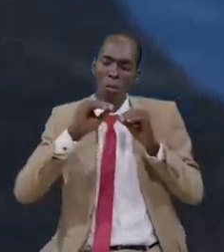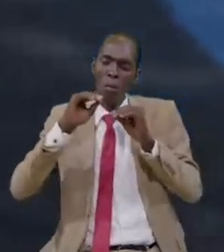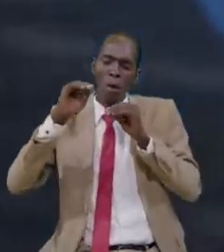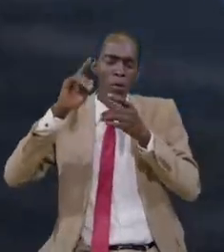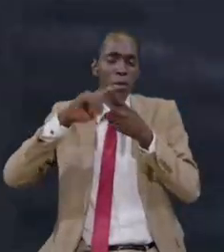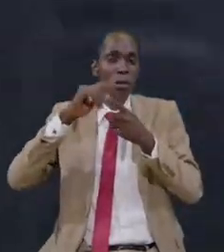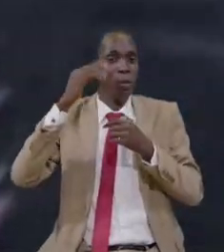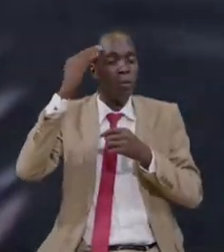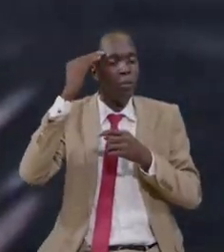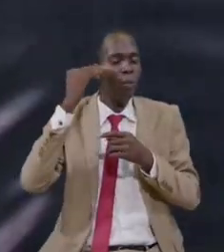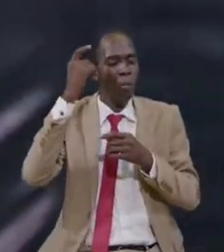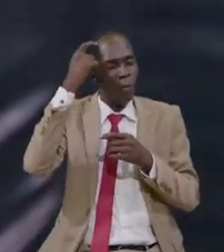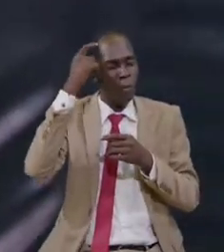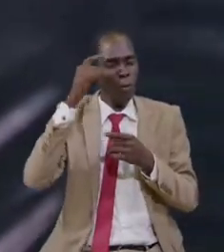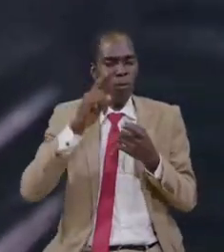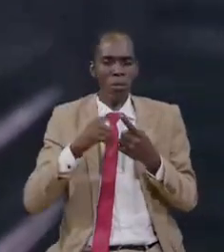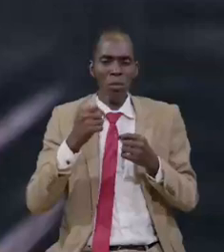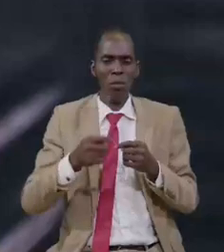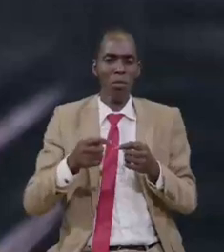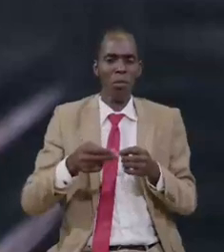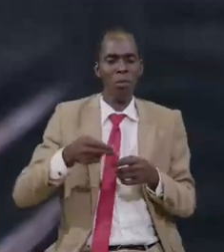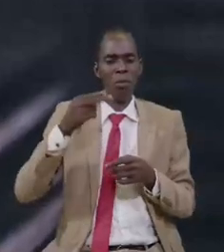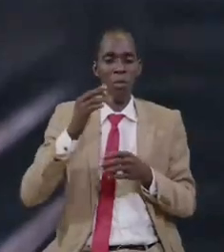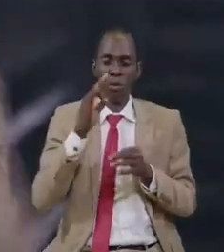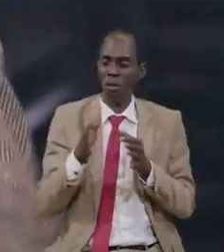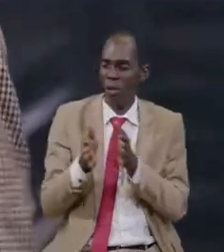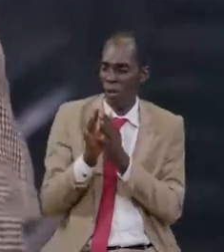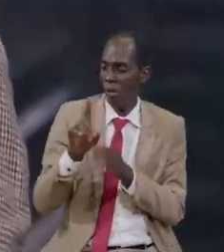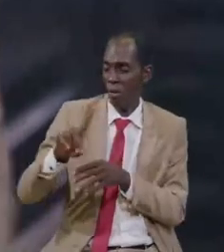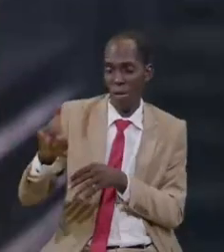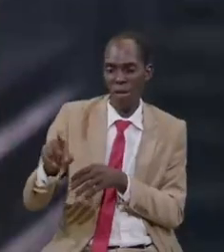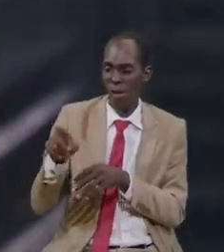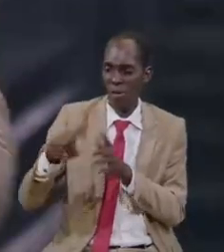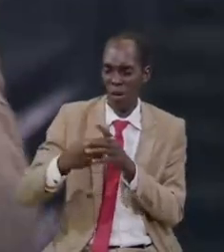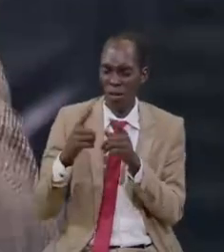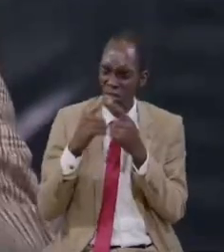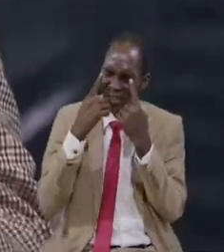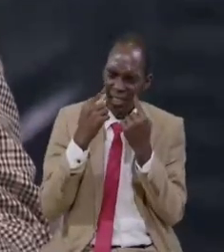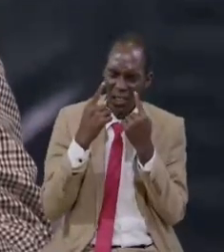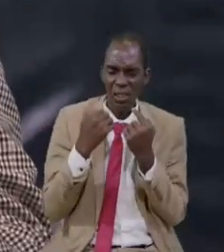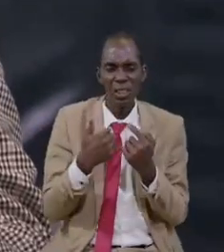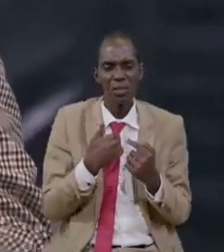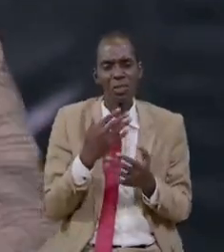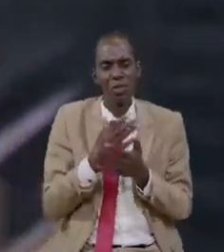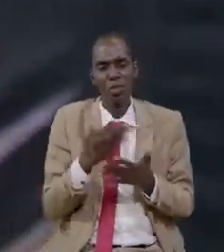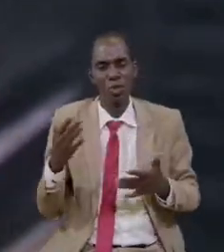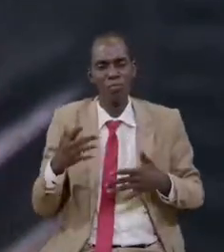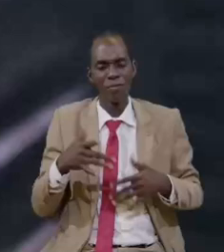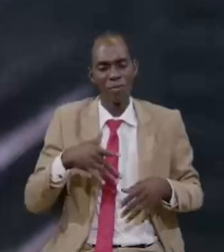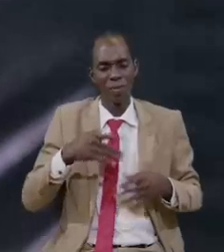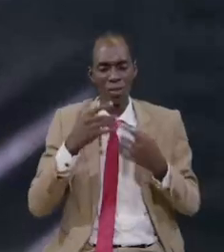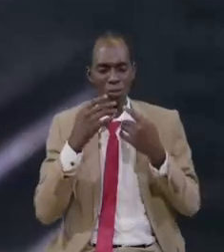yeux. Si vous voulez poser des questions, ils pleurent. Émotionnellement, ils sont dérangés. C'est fini